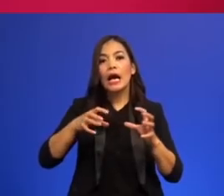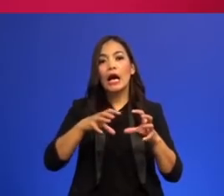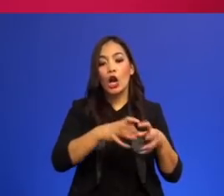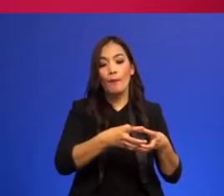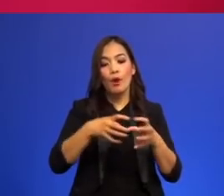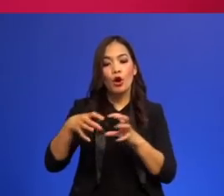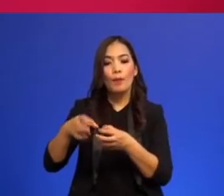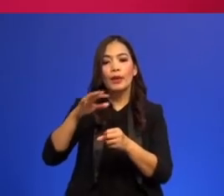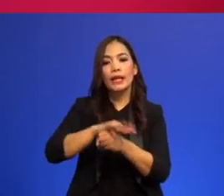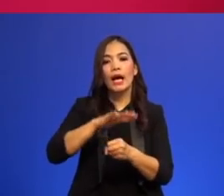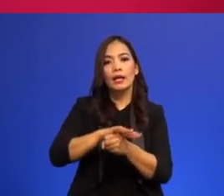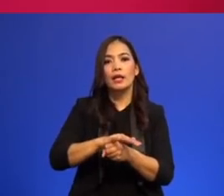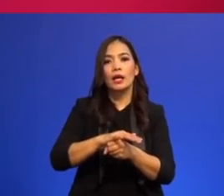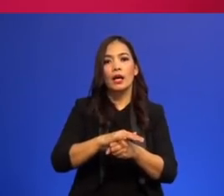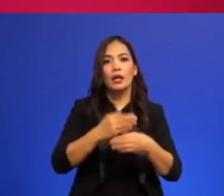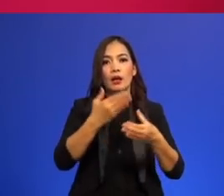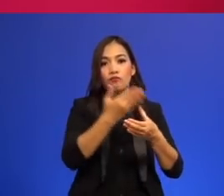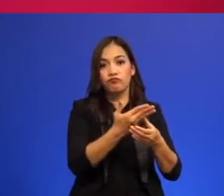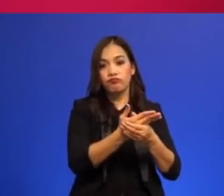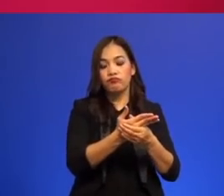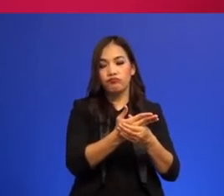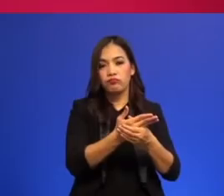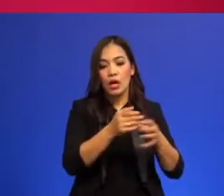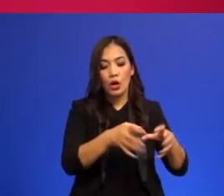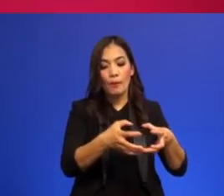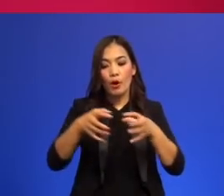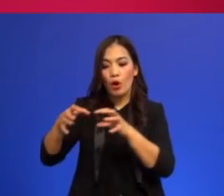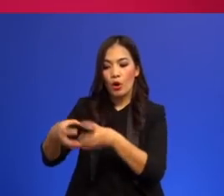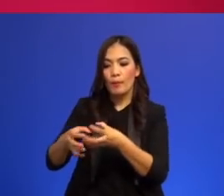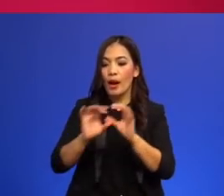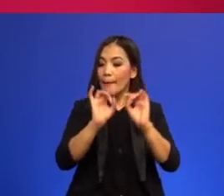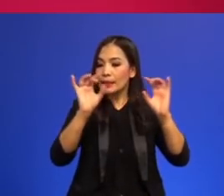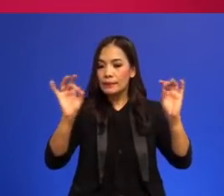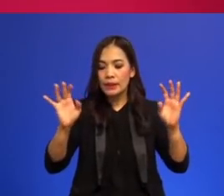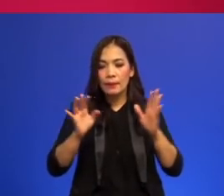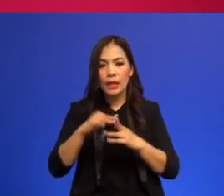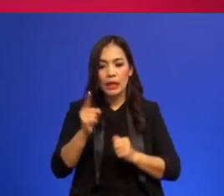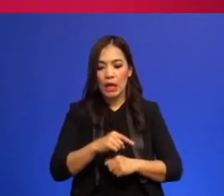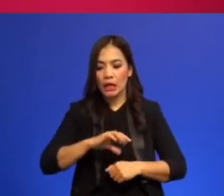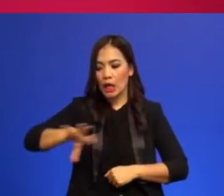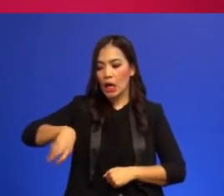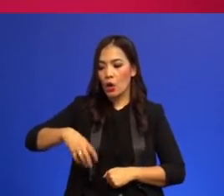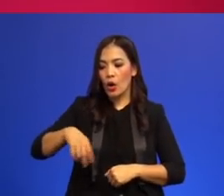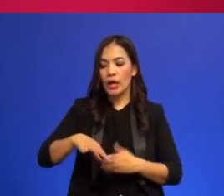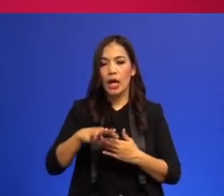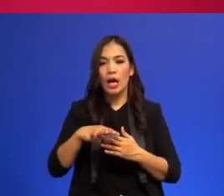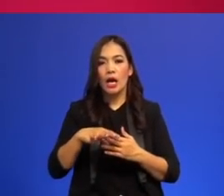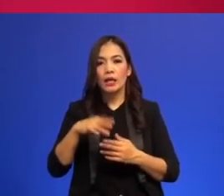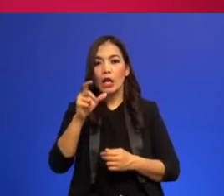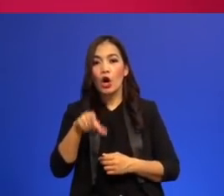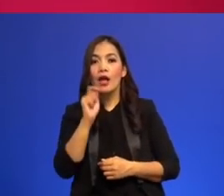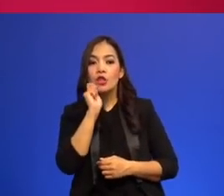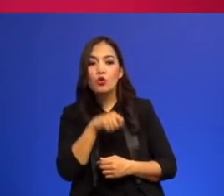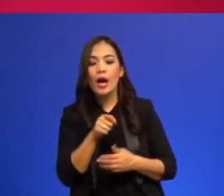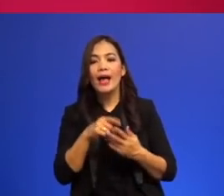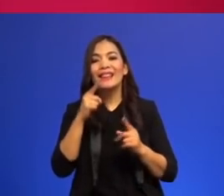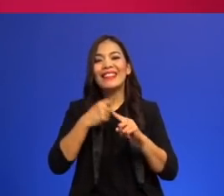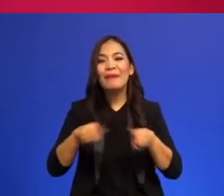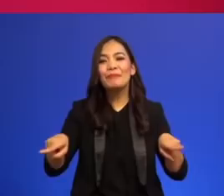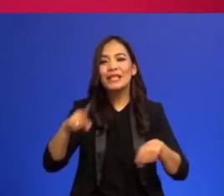yang ditekan dua pihak ini kadang-kadang pihak macam-macam ini. Dari keluar, dari bukannya orang tua, tapi